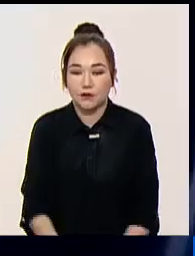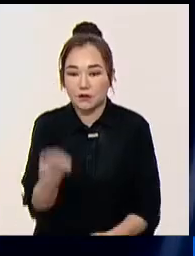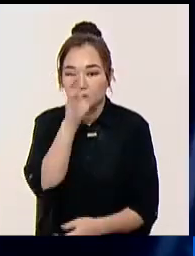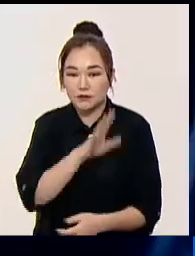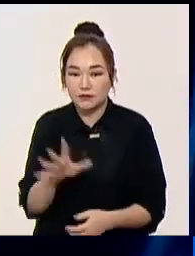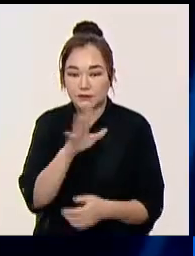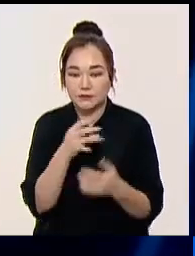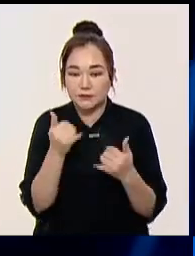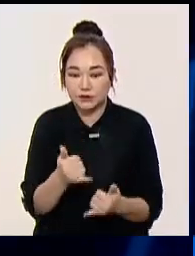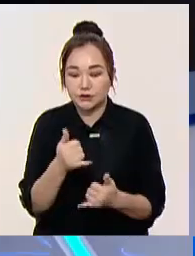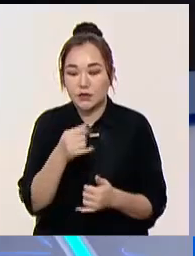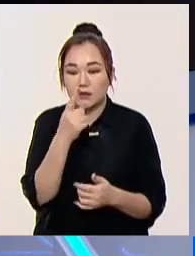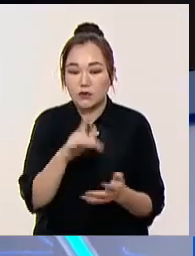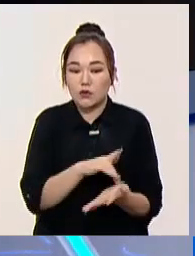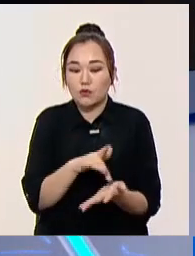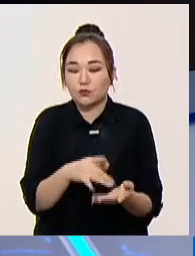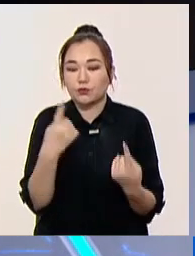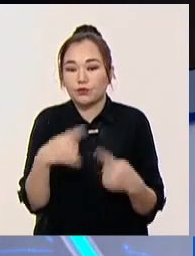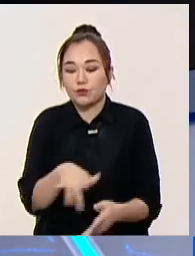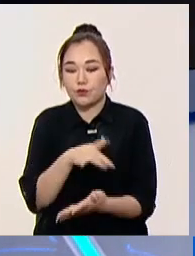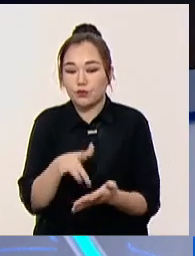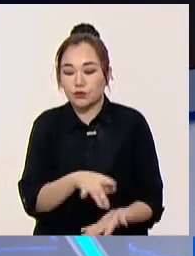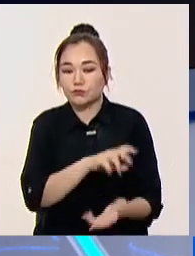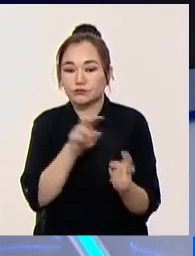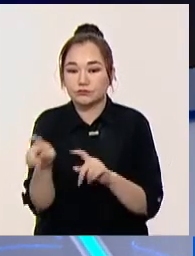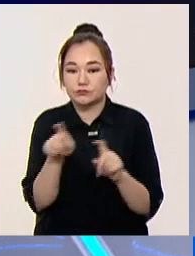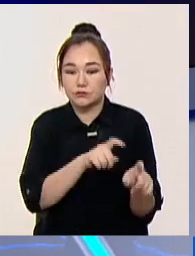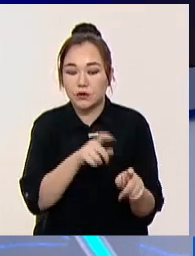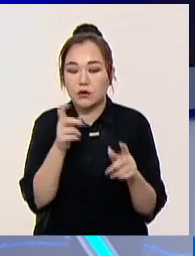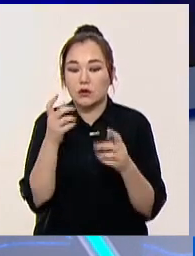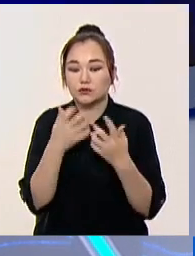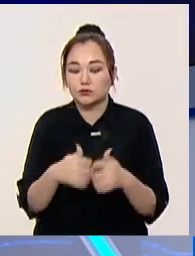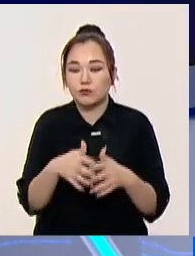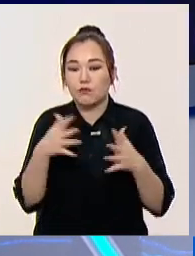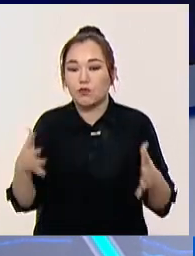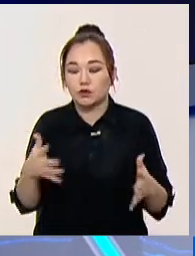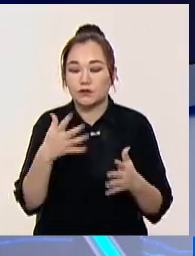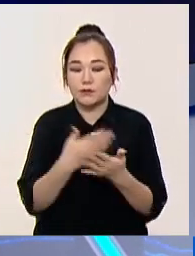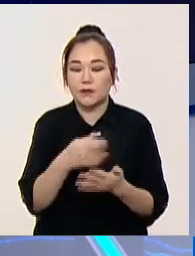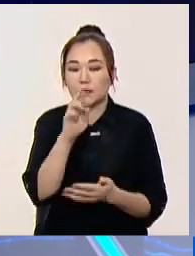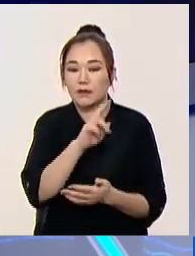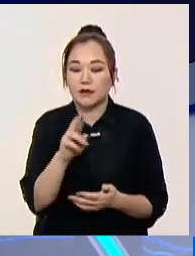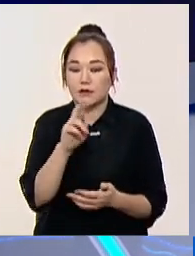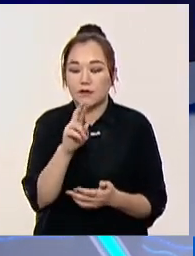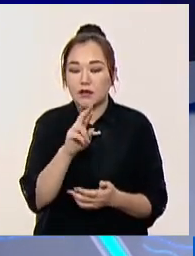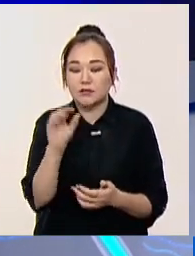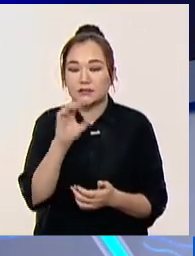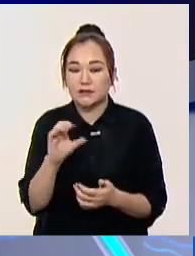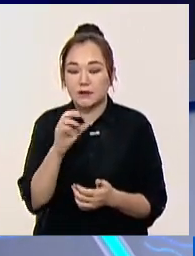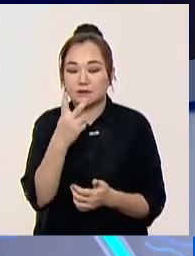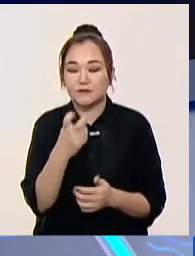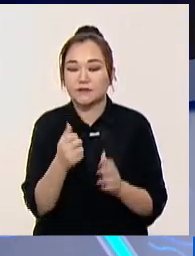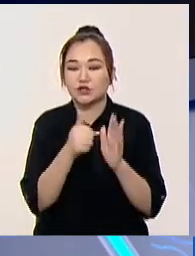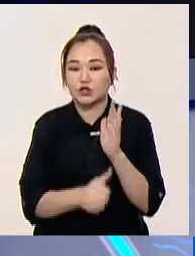Елімізде биыл бір қаладан екінші қалаға қоныс аударған азаматтардың саны едәуір көбейген. Мәселен, қаңтар-қыркүйек айларында